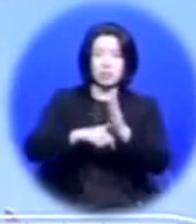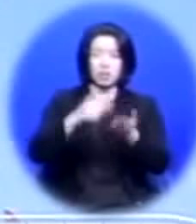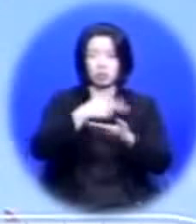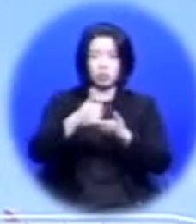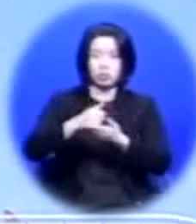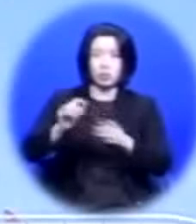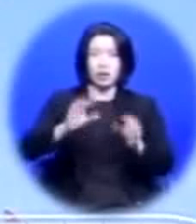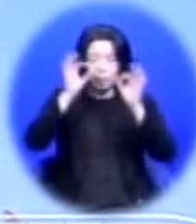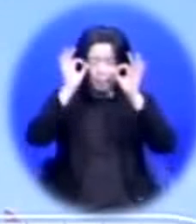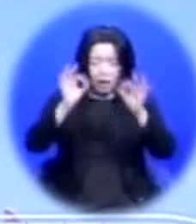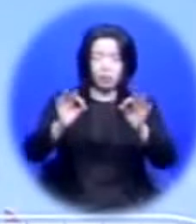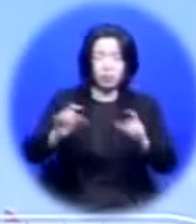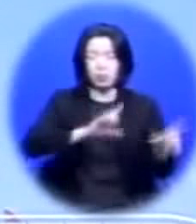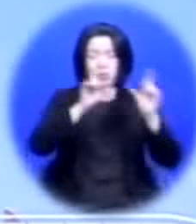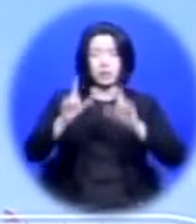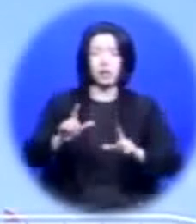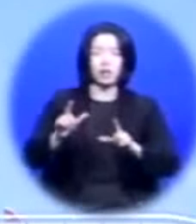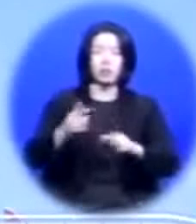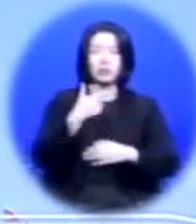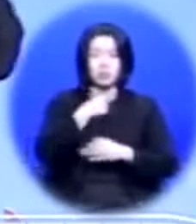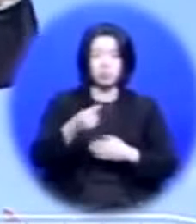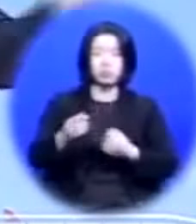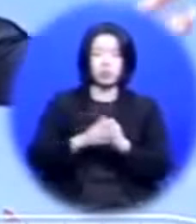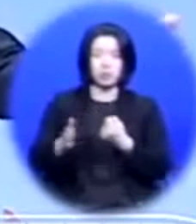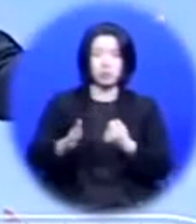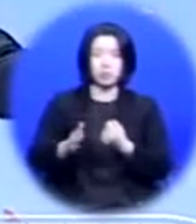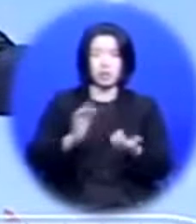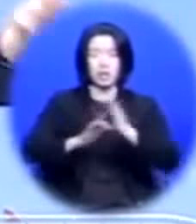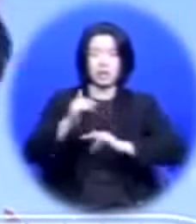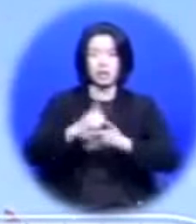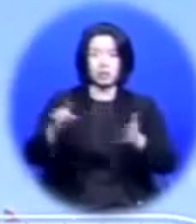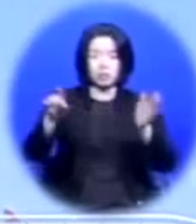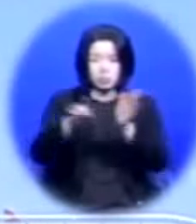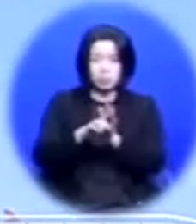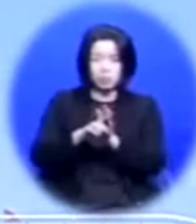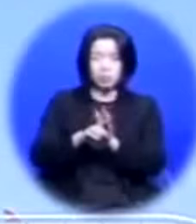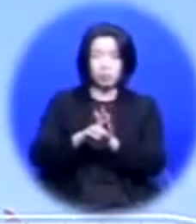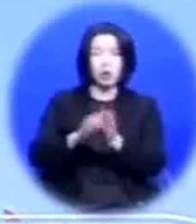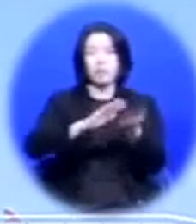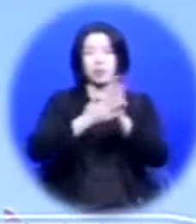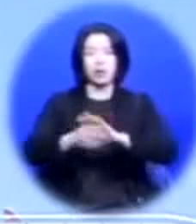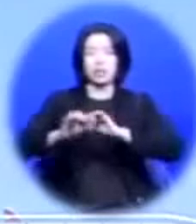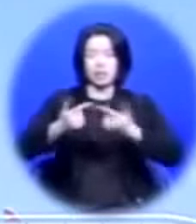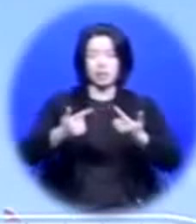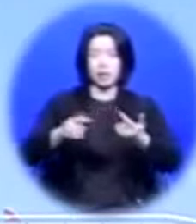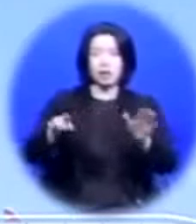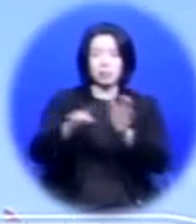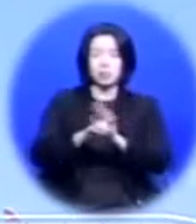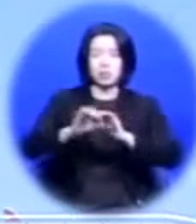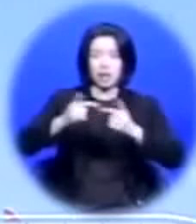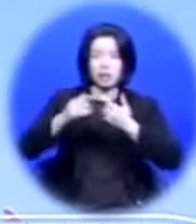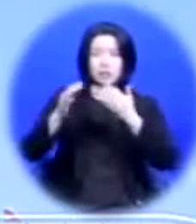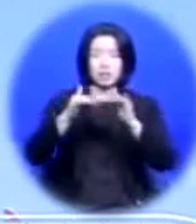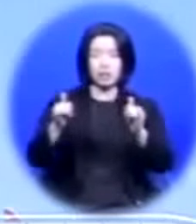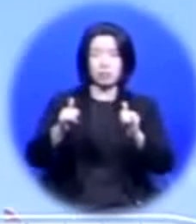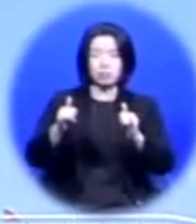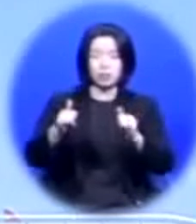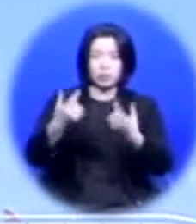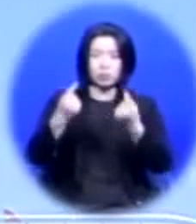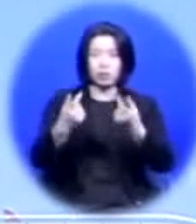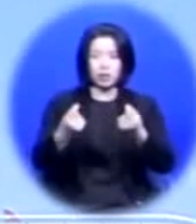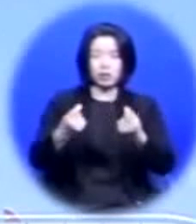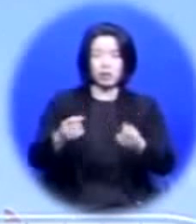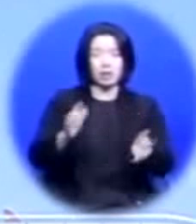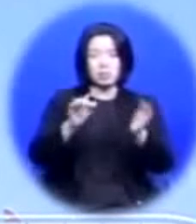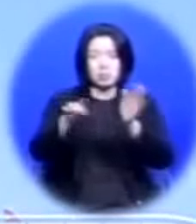라보고 살테니 믿어도 변하지 않는다 예수 믿는 안 믿는 사람 똑같아 예수 믿은 사람 더해 이런